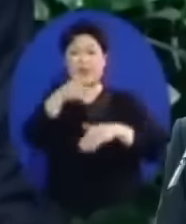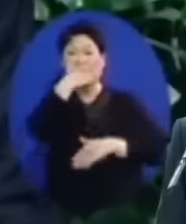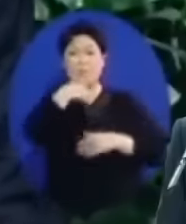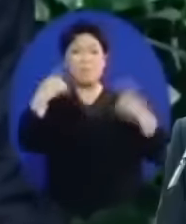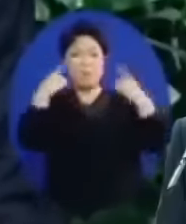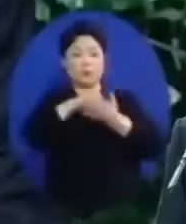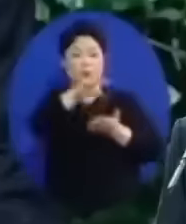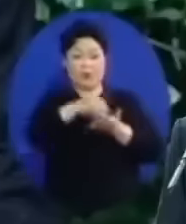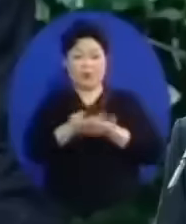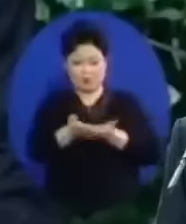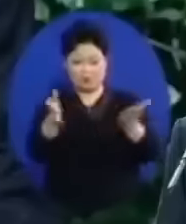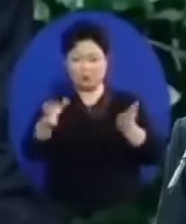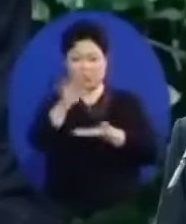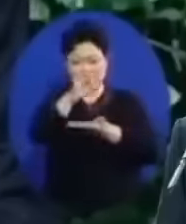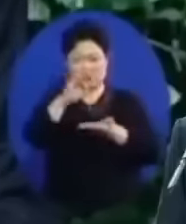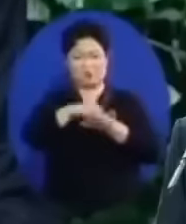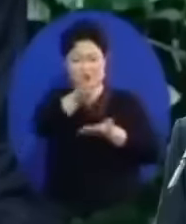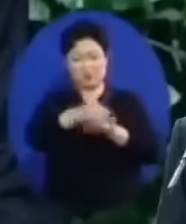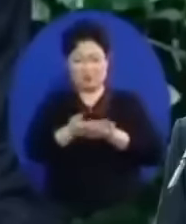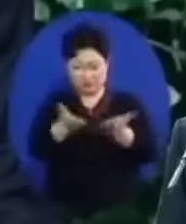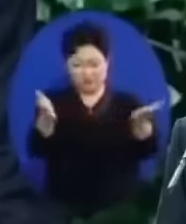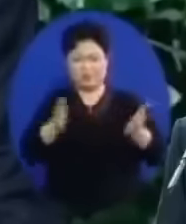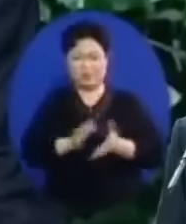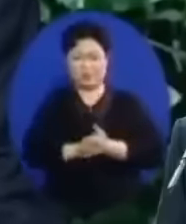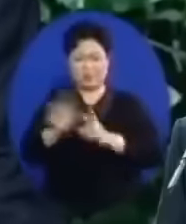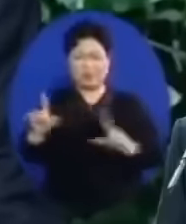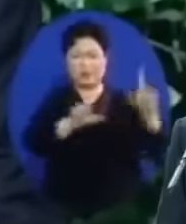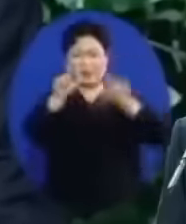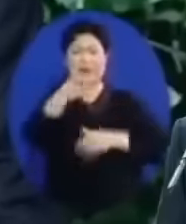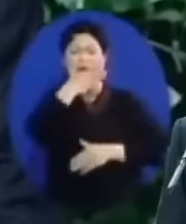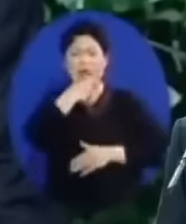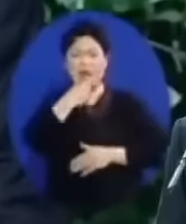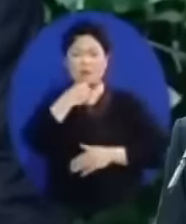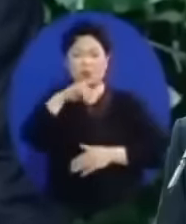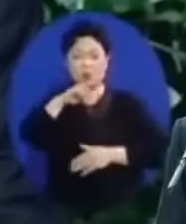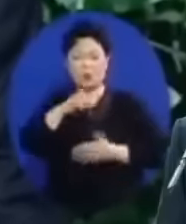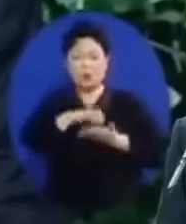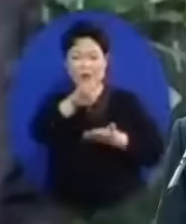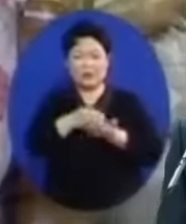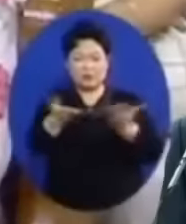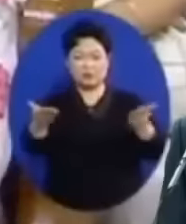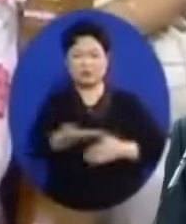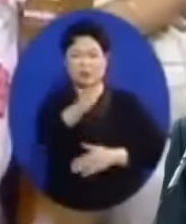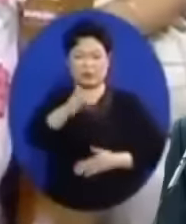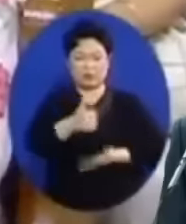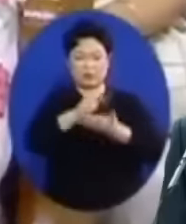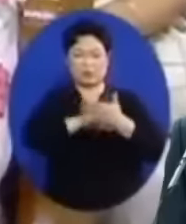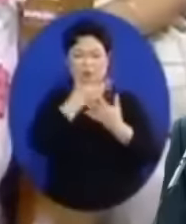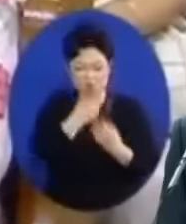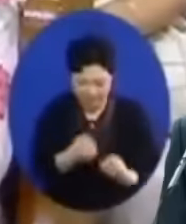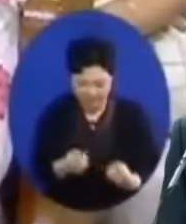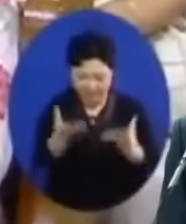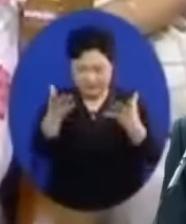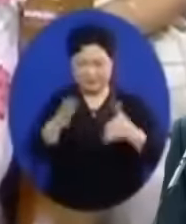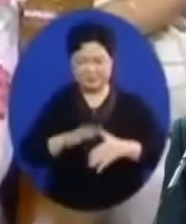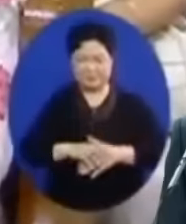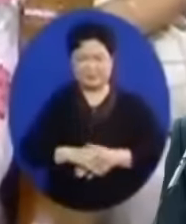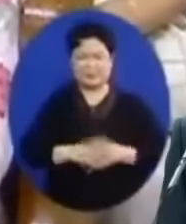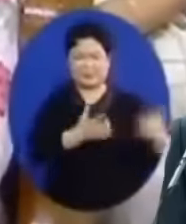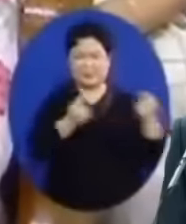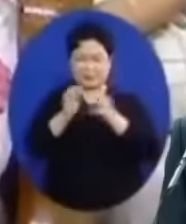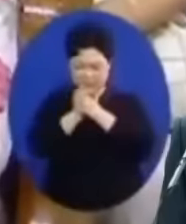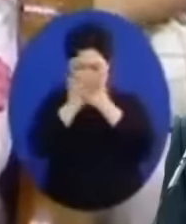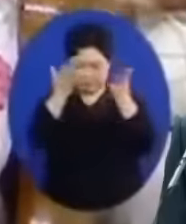복음도 나누고 물질도 나누고 생활의 행복도 나누는 여러분 되시기를 주의 이름으로 축원합니다. 다